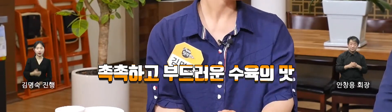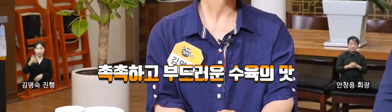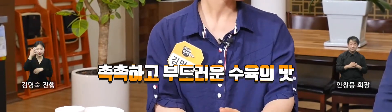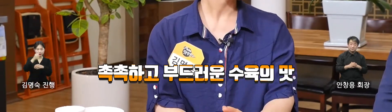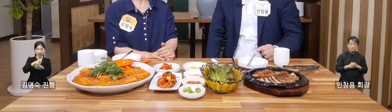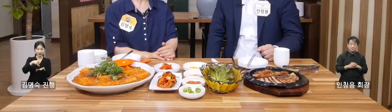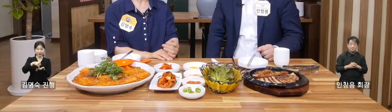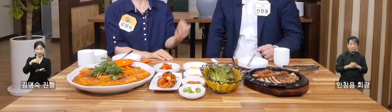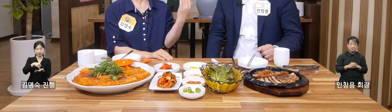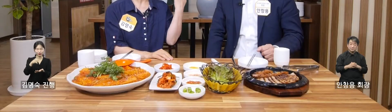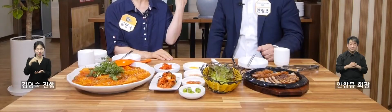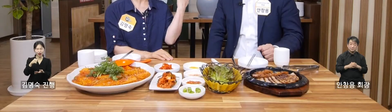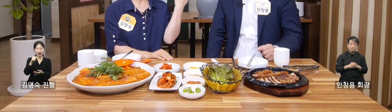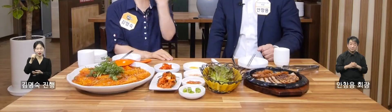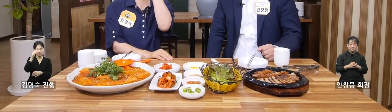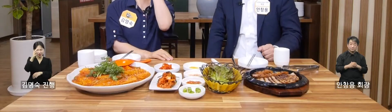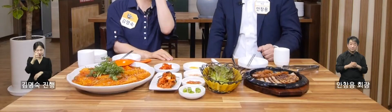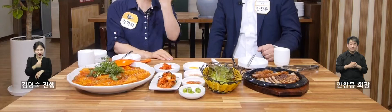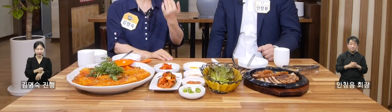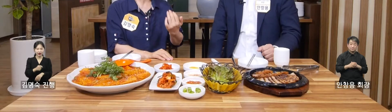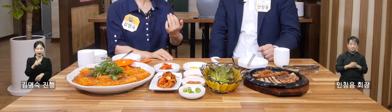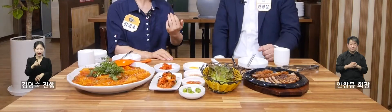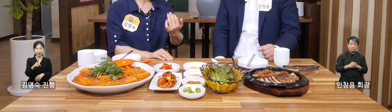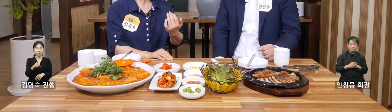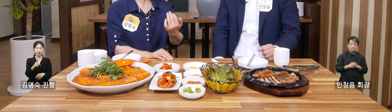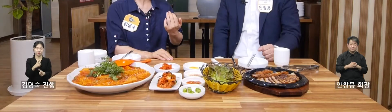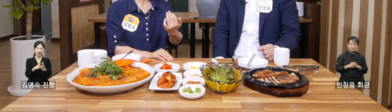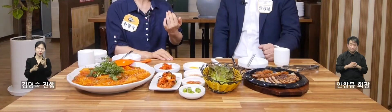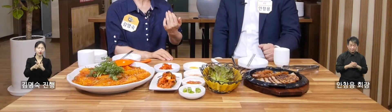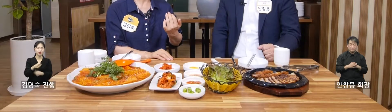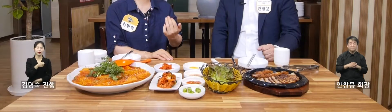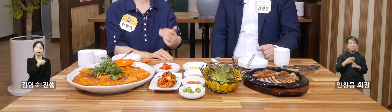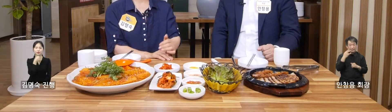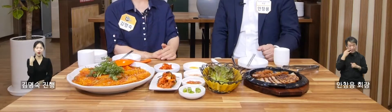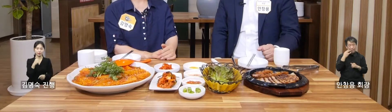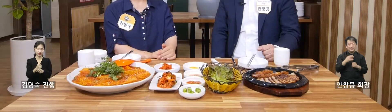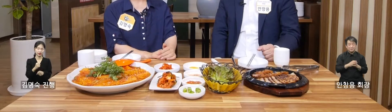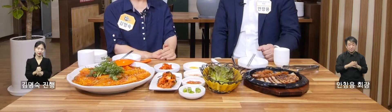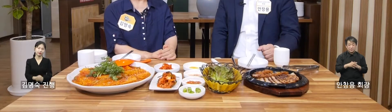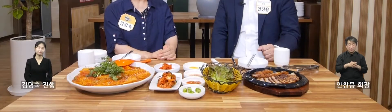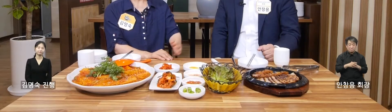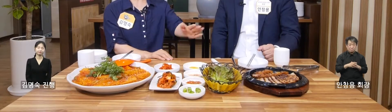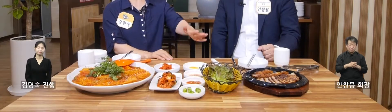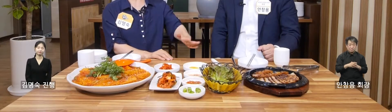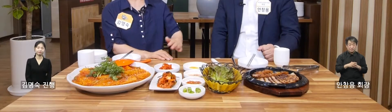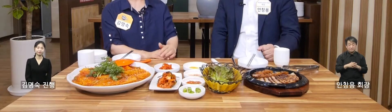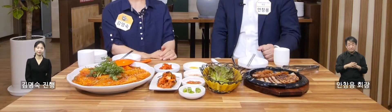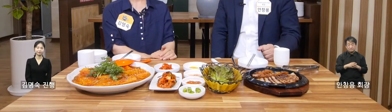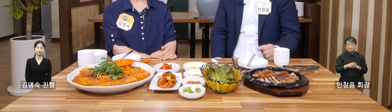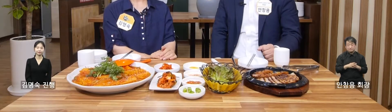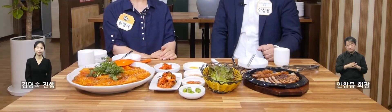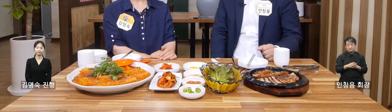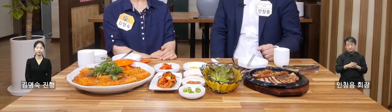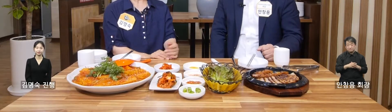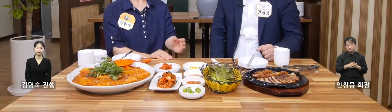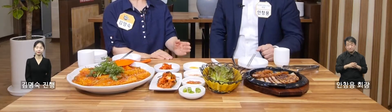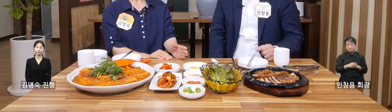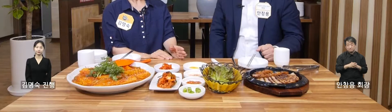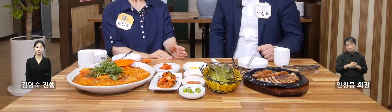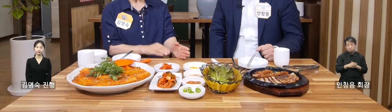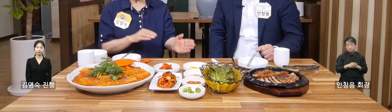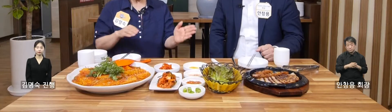새우젓이 또 한 번 뒤를 탁 치고 들어가네요. 예. 너무 좋네요. 그리고,